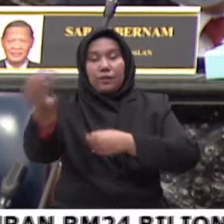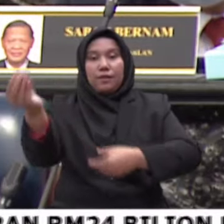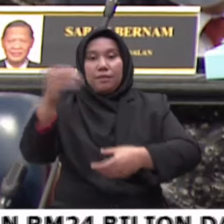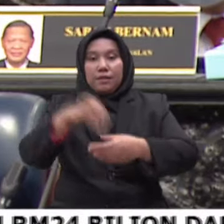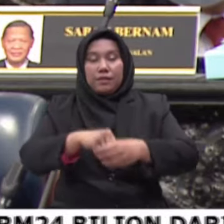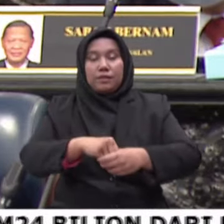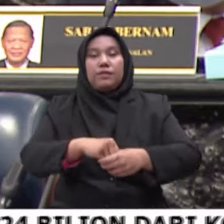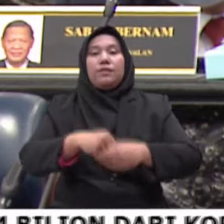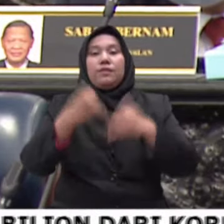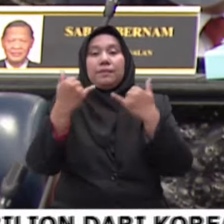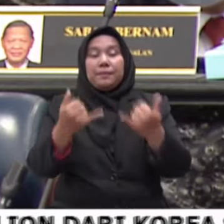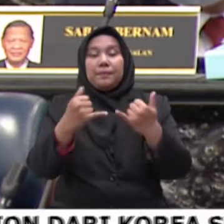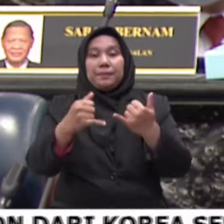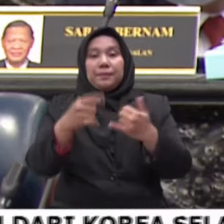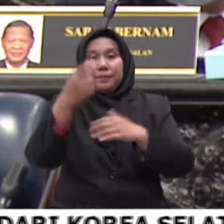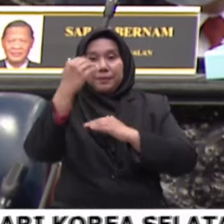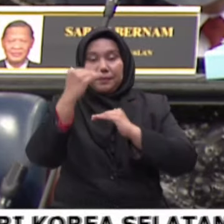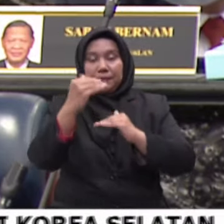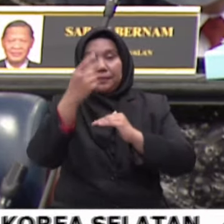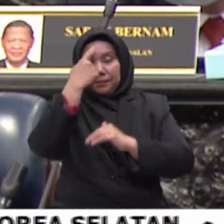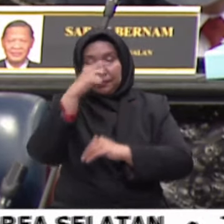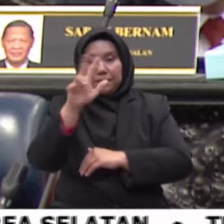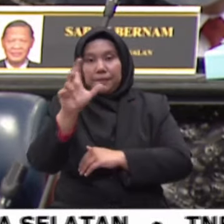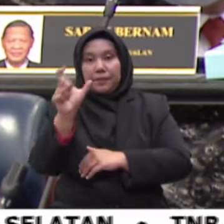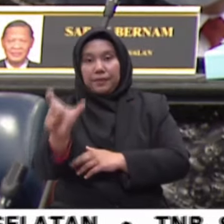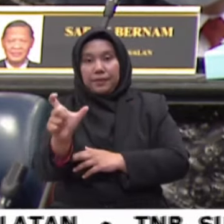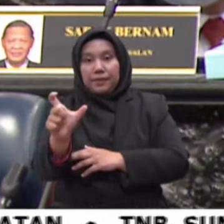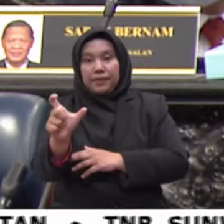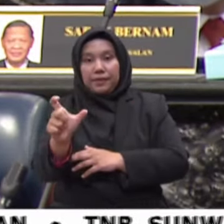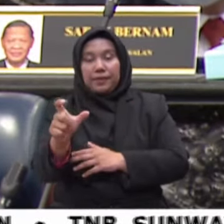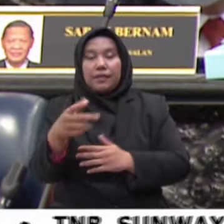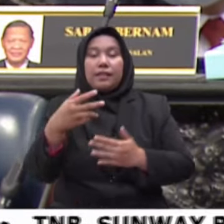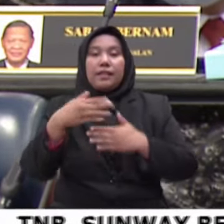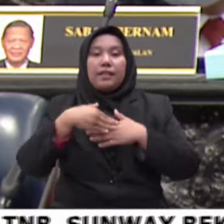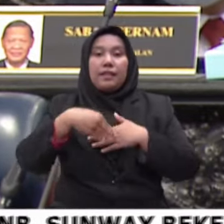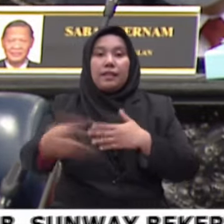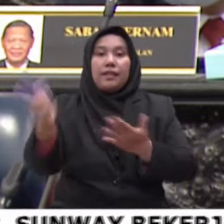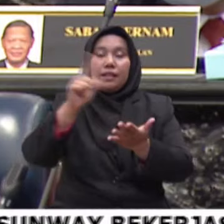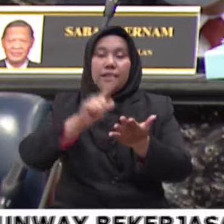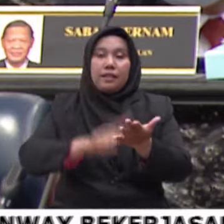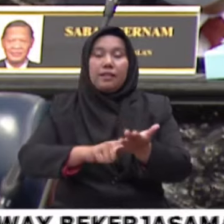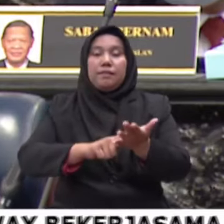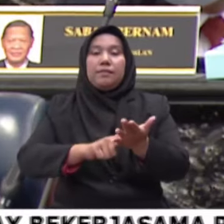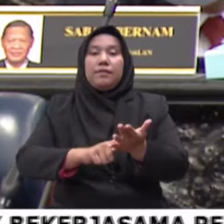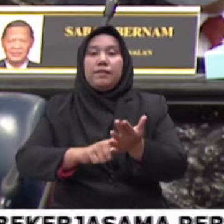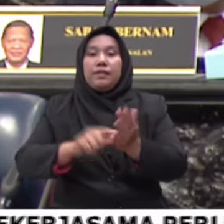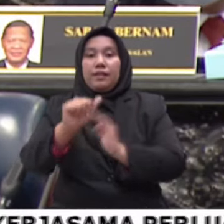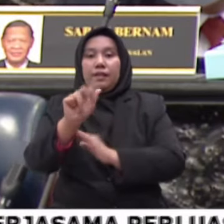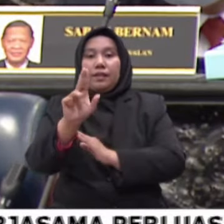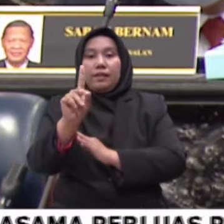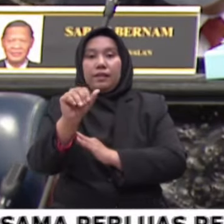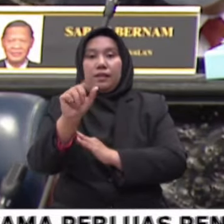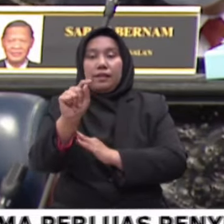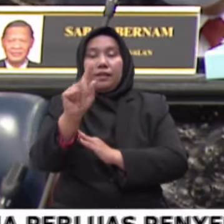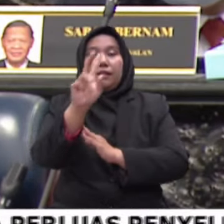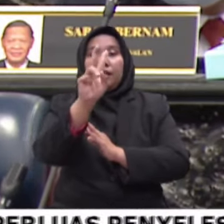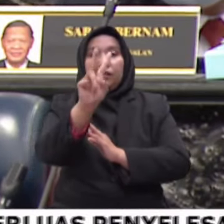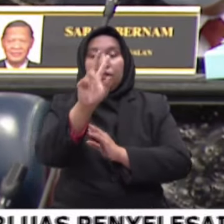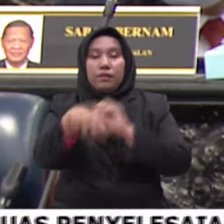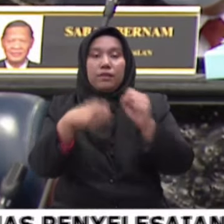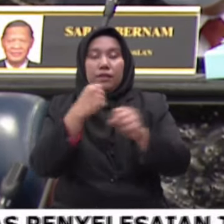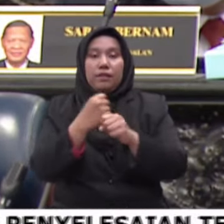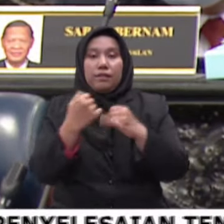untuk 3 bulan dan mesti melampirkan laporan audit untuk dua tahun terkini. Masalah yang